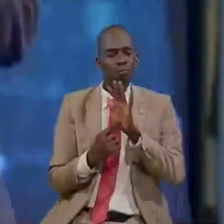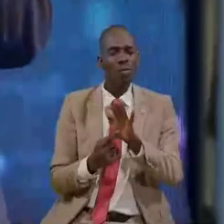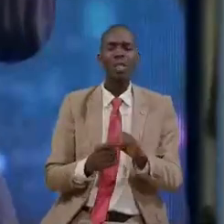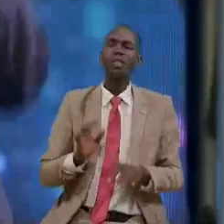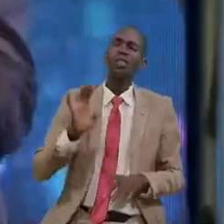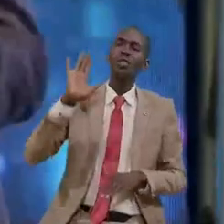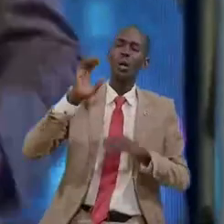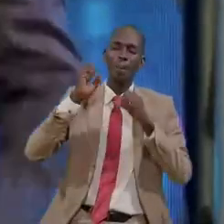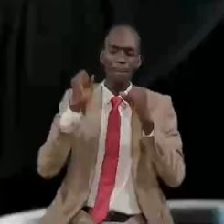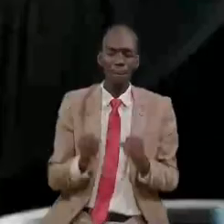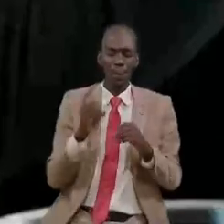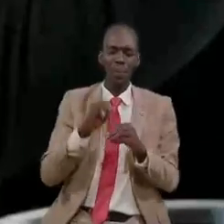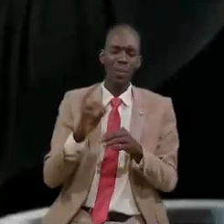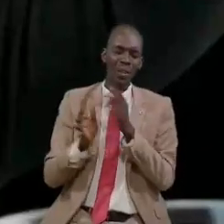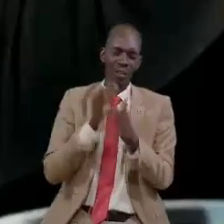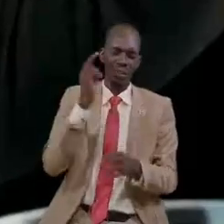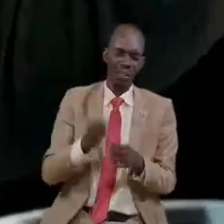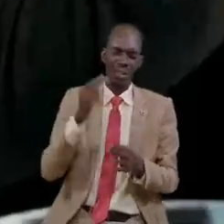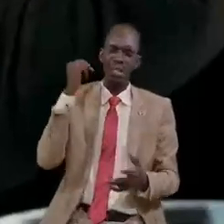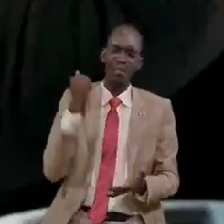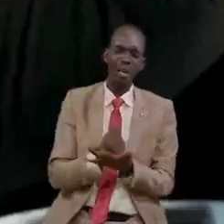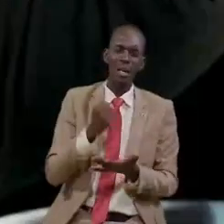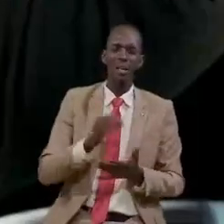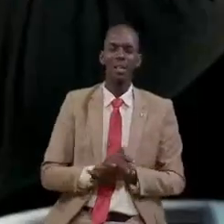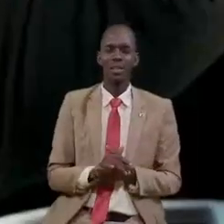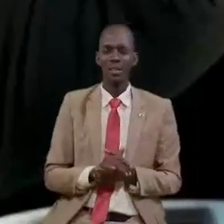au nom de Jésus-Christ.